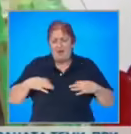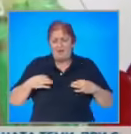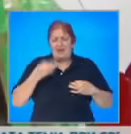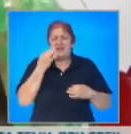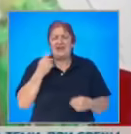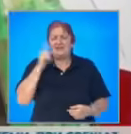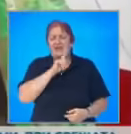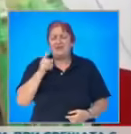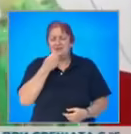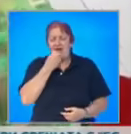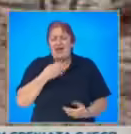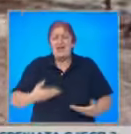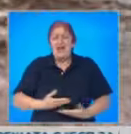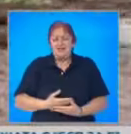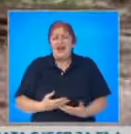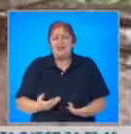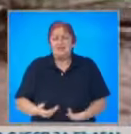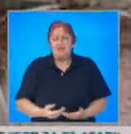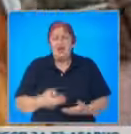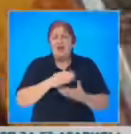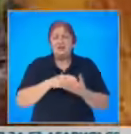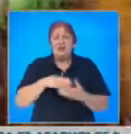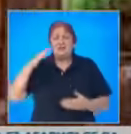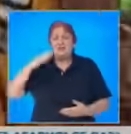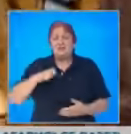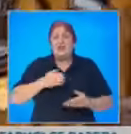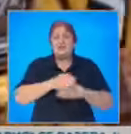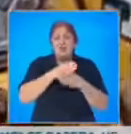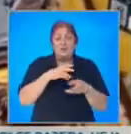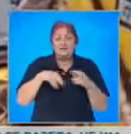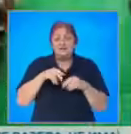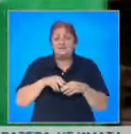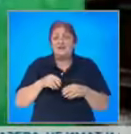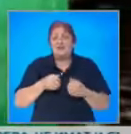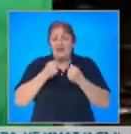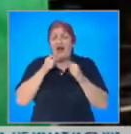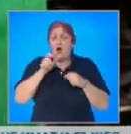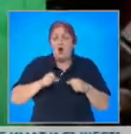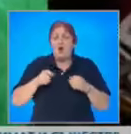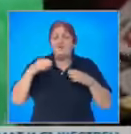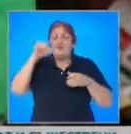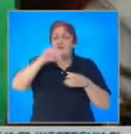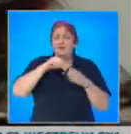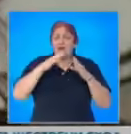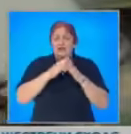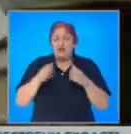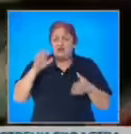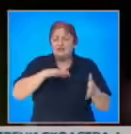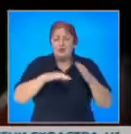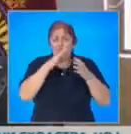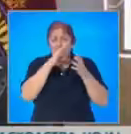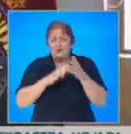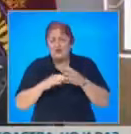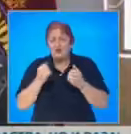дни не сме яли. Гладни сме. Части на армията помагат за издирване на оцелели в наводнени къщи и затрупани от